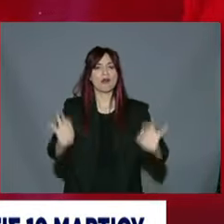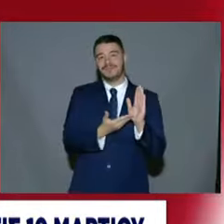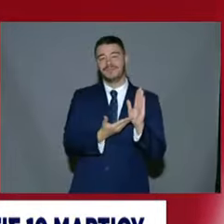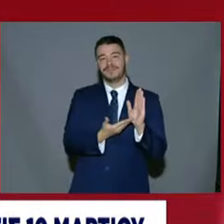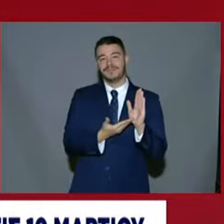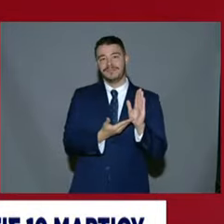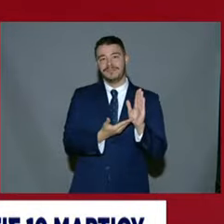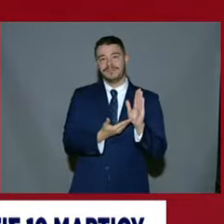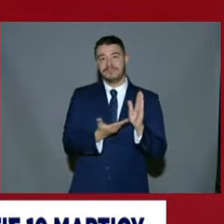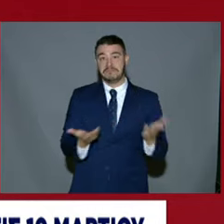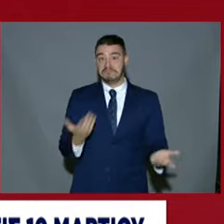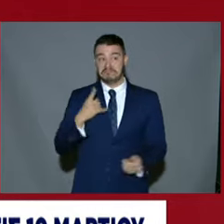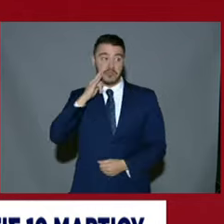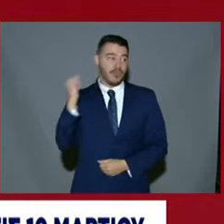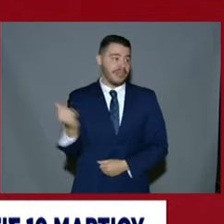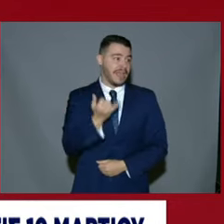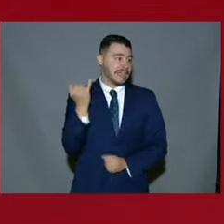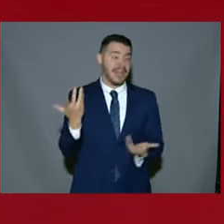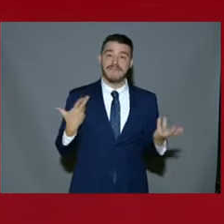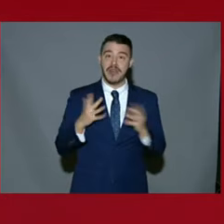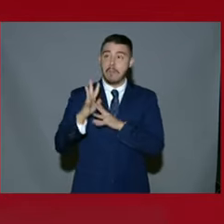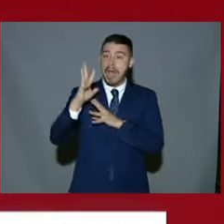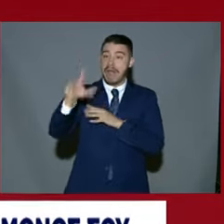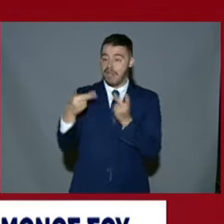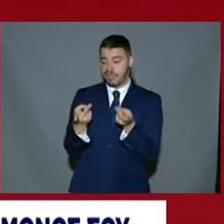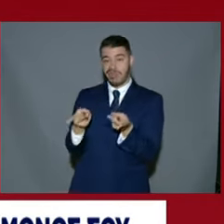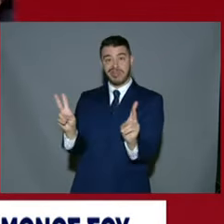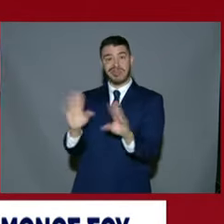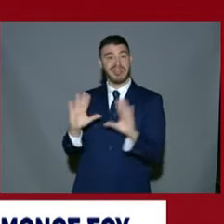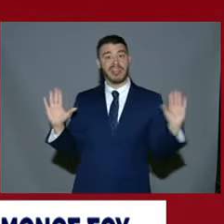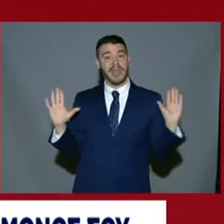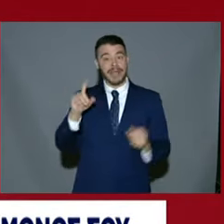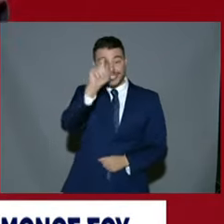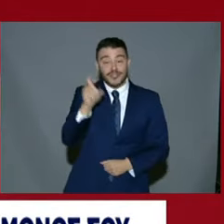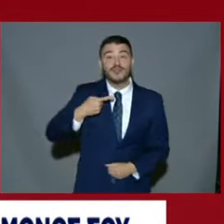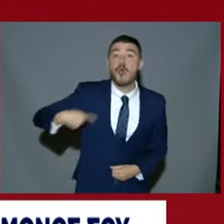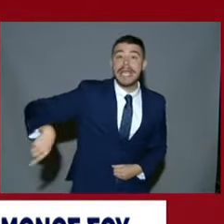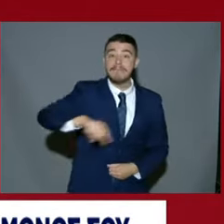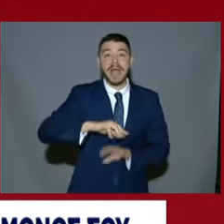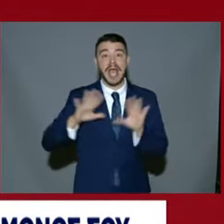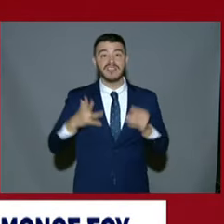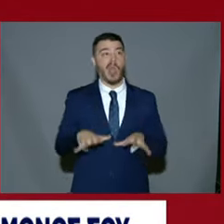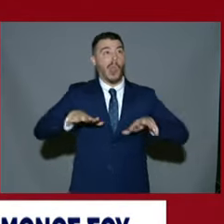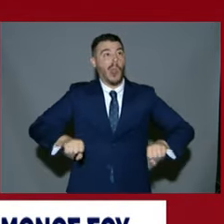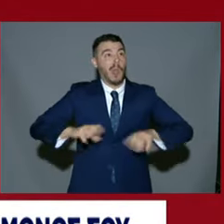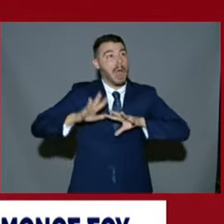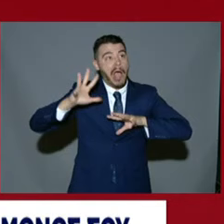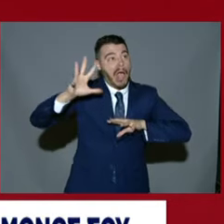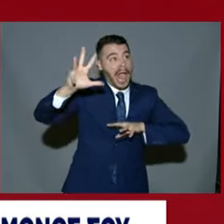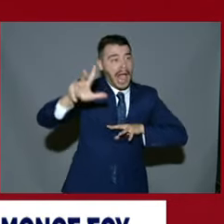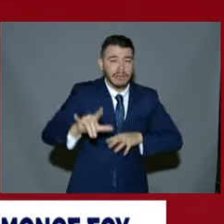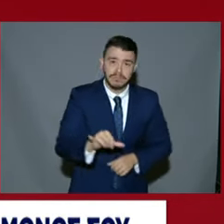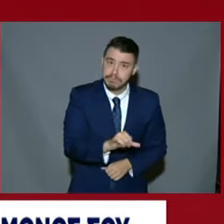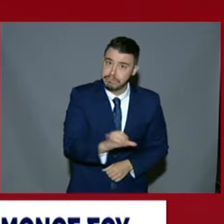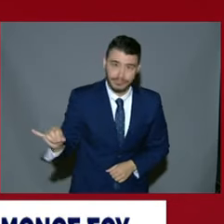ευρωεκλογών. Δεν καταλαβαίνω ποιος έχει πάρει λευκή επιταγή σε αυτή τη ζωή, στη ζωή σας, στη ζωή μας, για οτιδήποτε, για